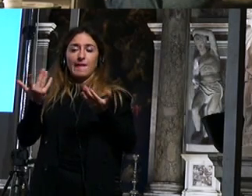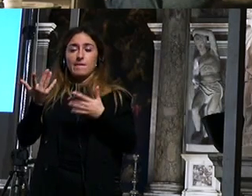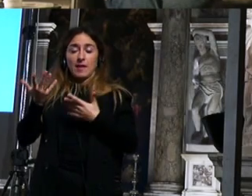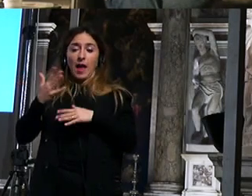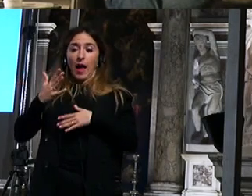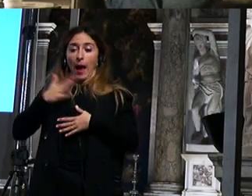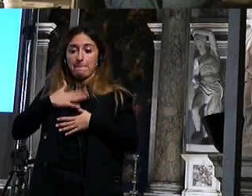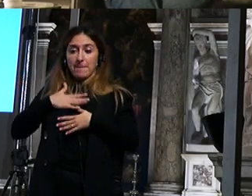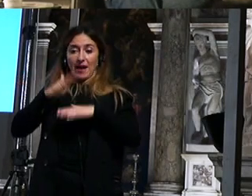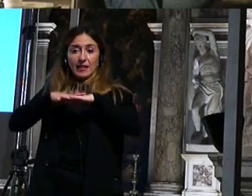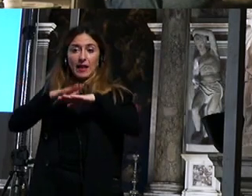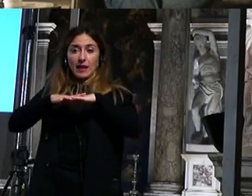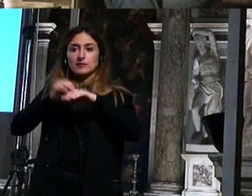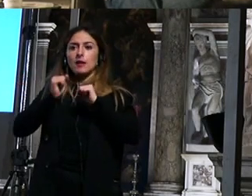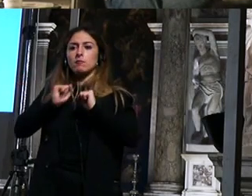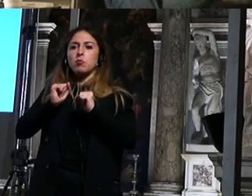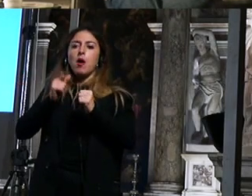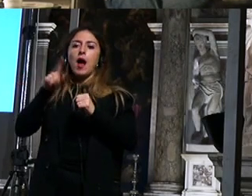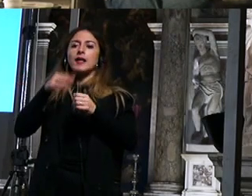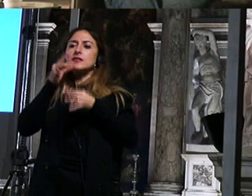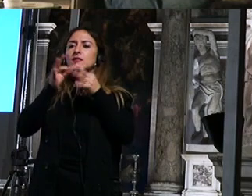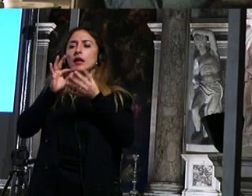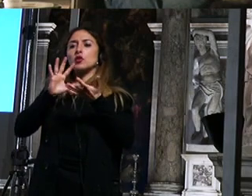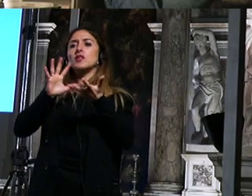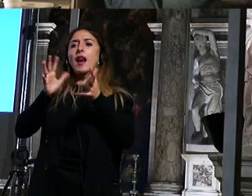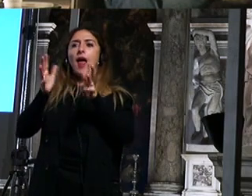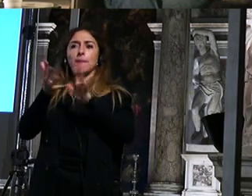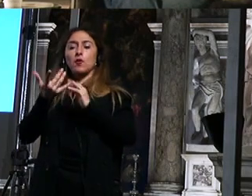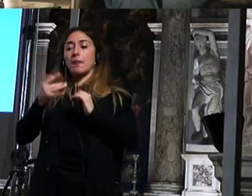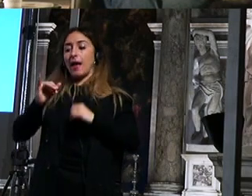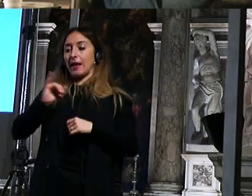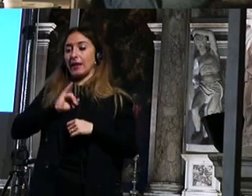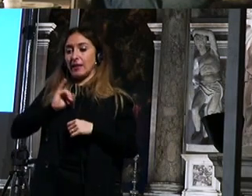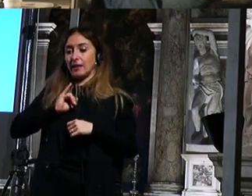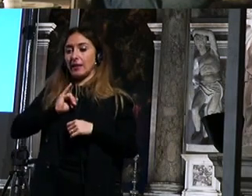constructed outside of geography.